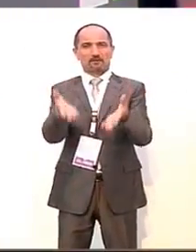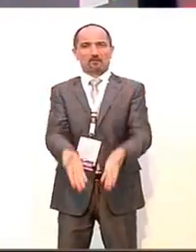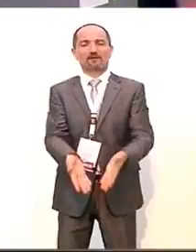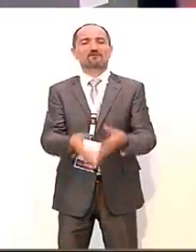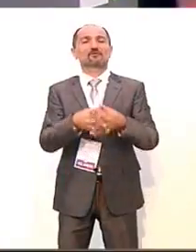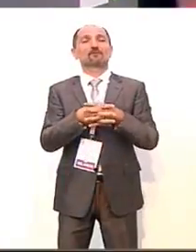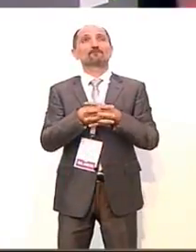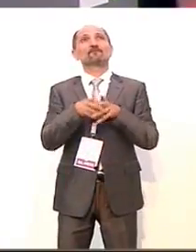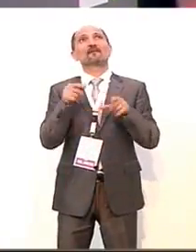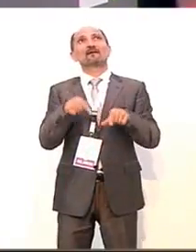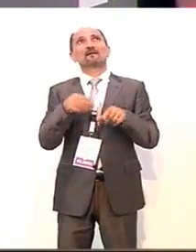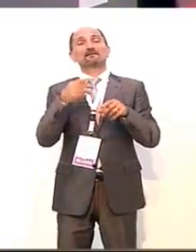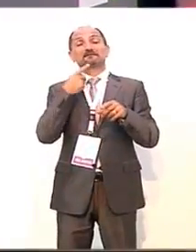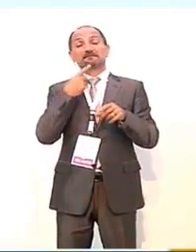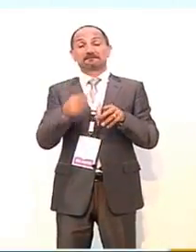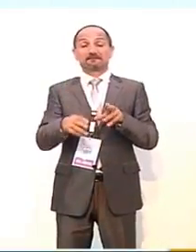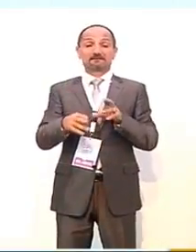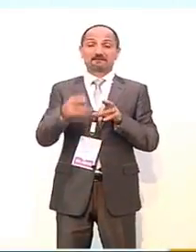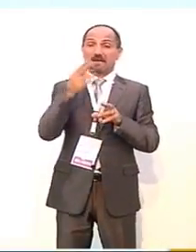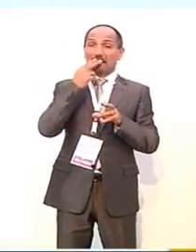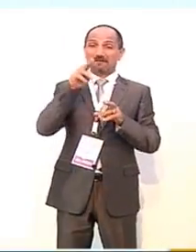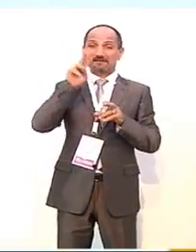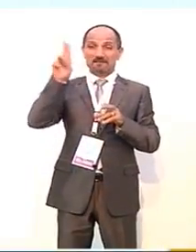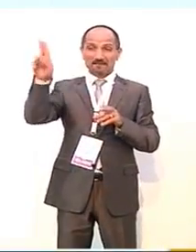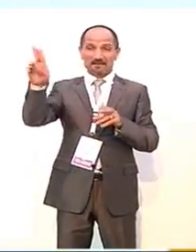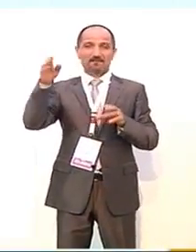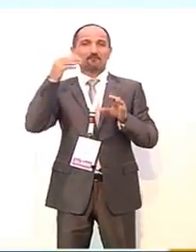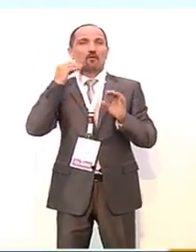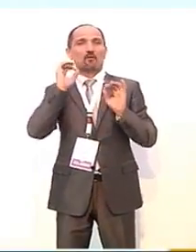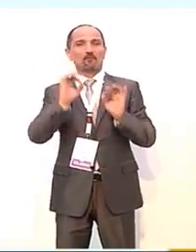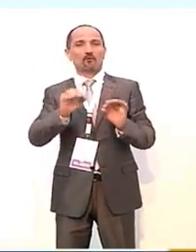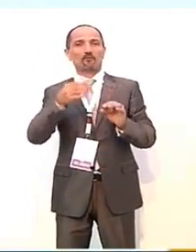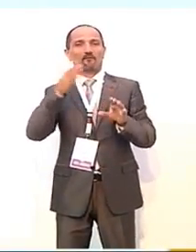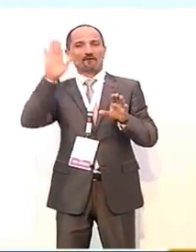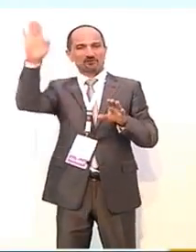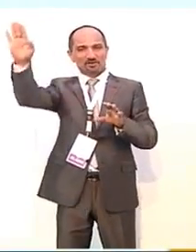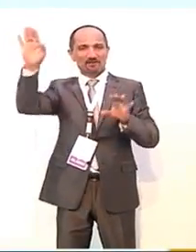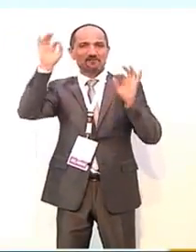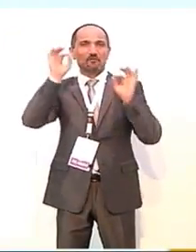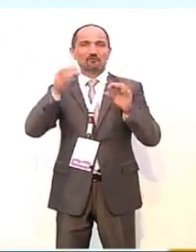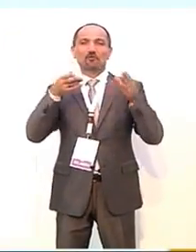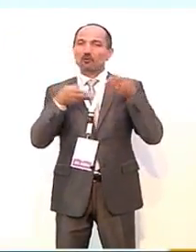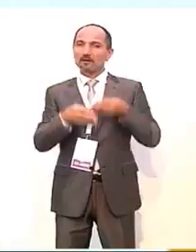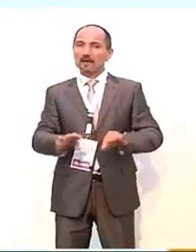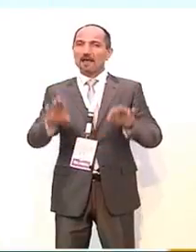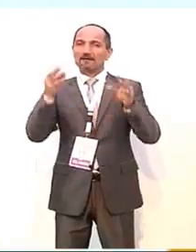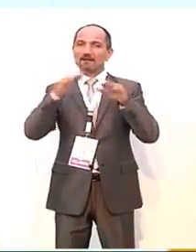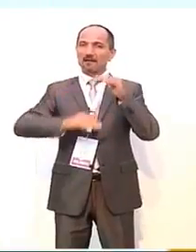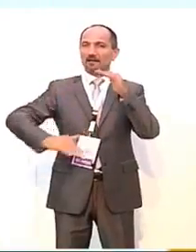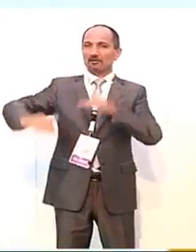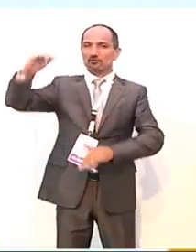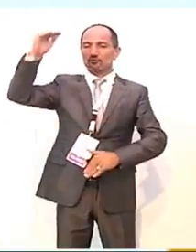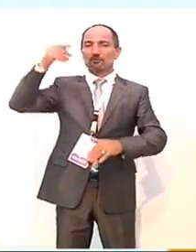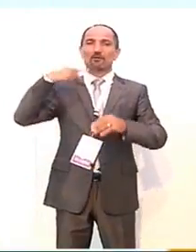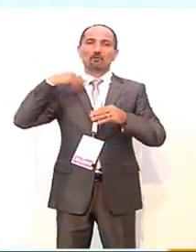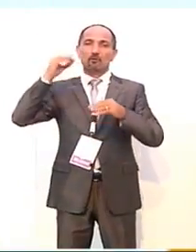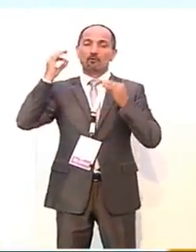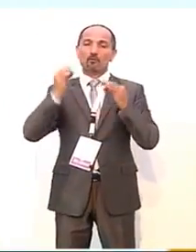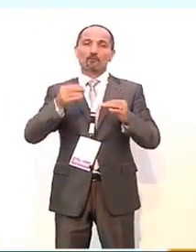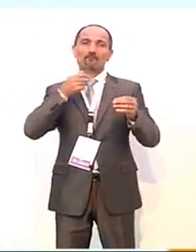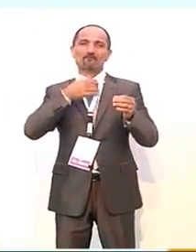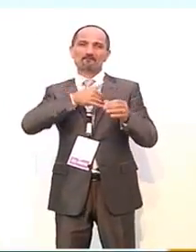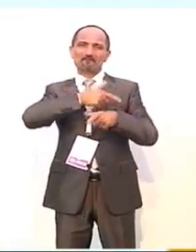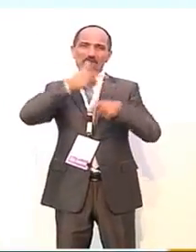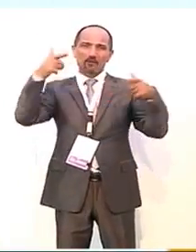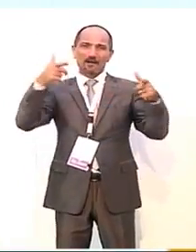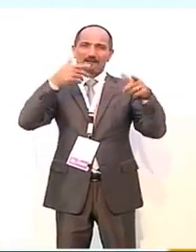po', ma nazismo, fascismo sono nati e sono cresciuti con il più grande mezzo di comunicazione